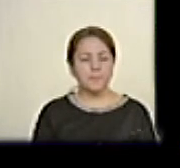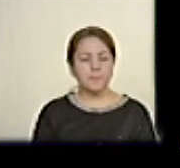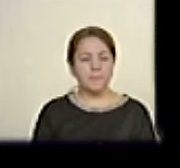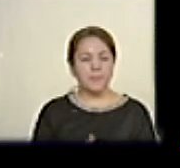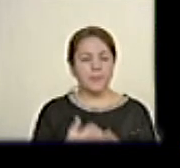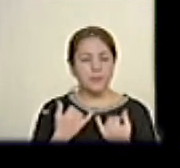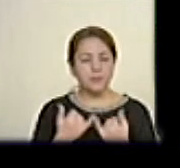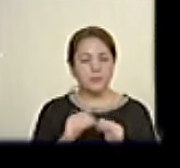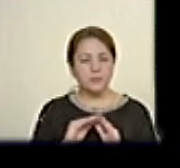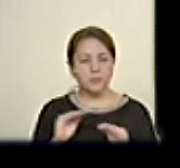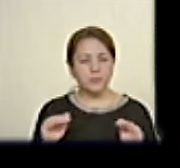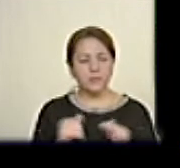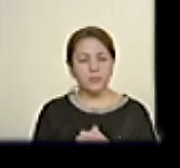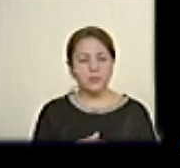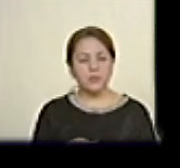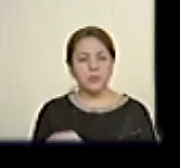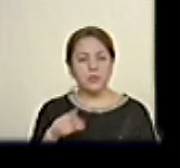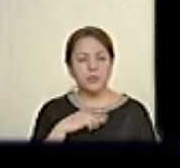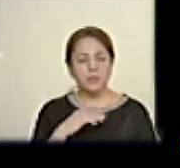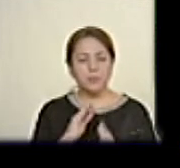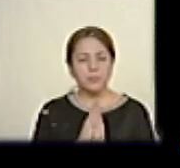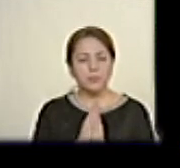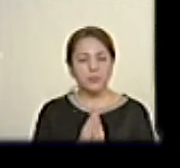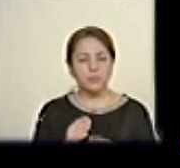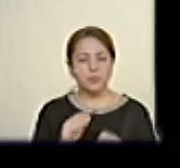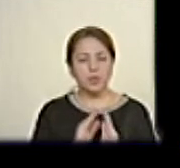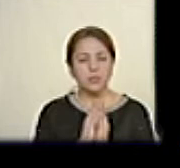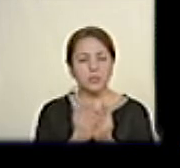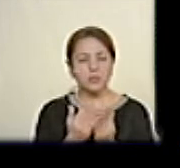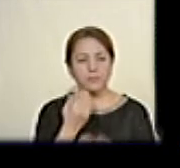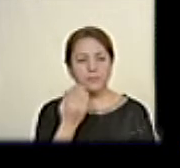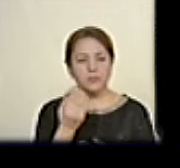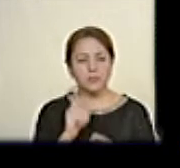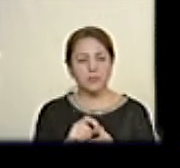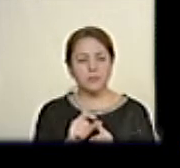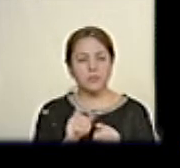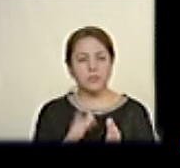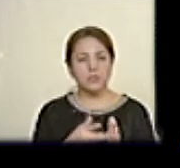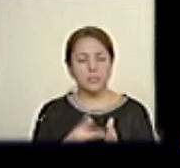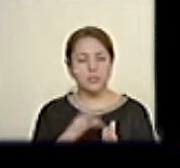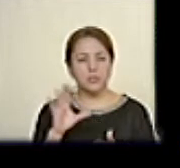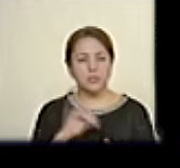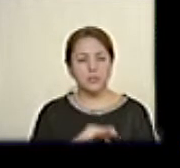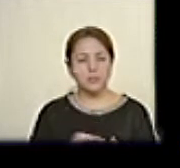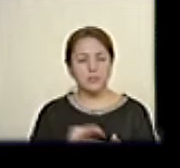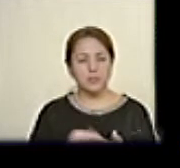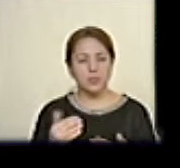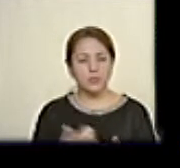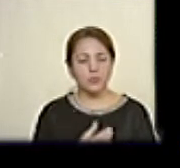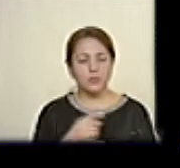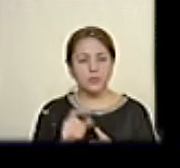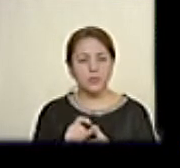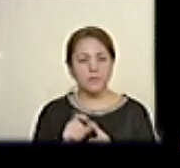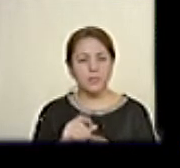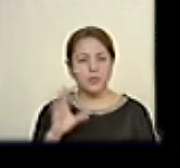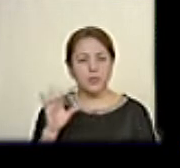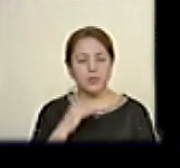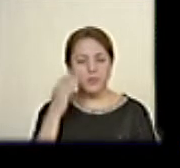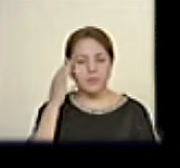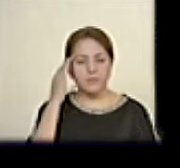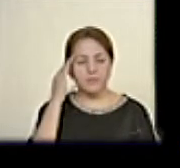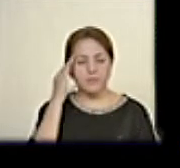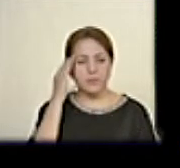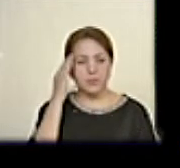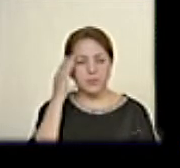А теперь, ребята, я попрошу открыть ваши словарные тетради и записать новые слова и выражения,